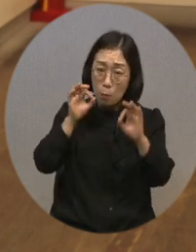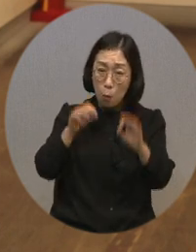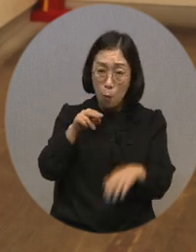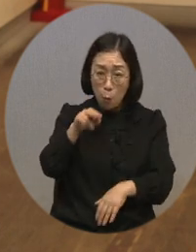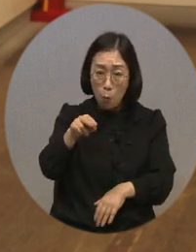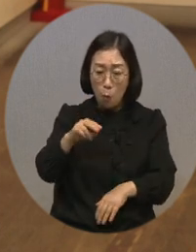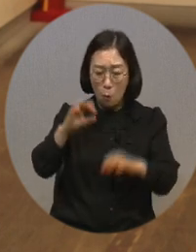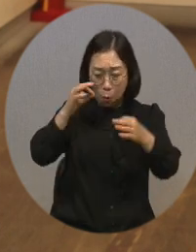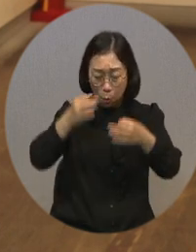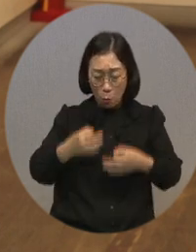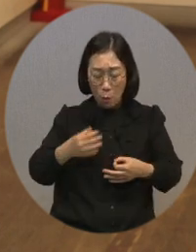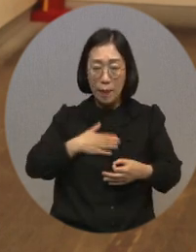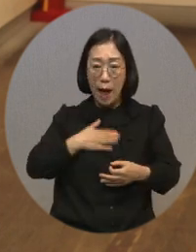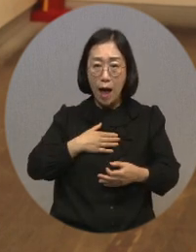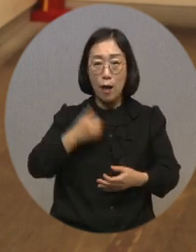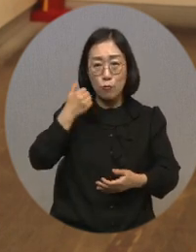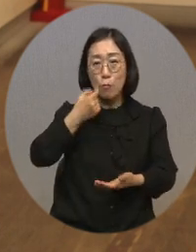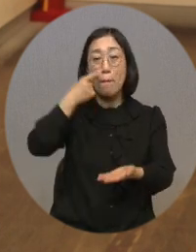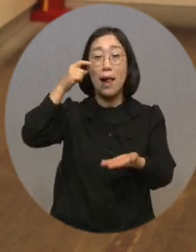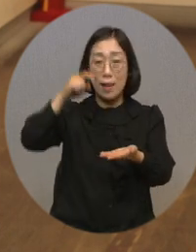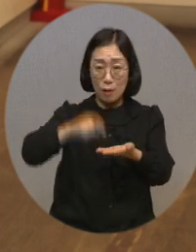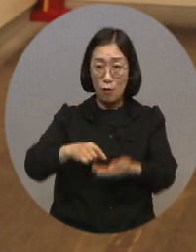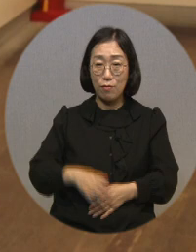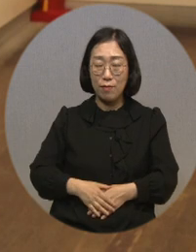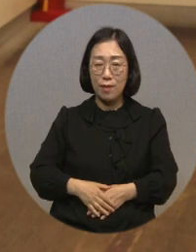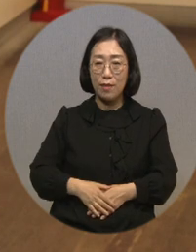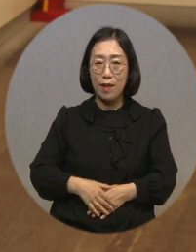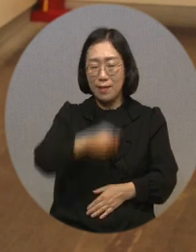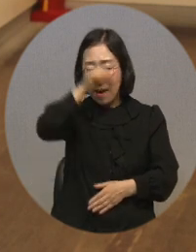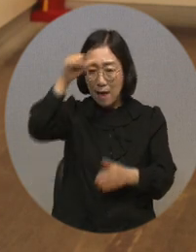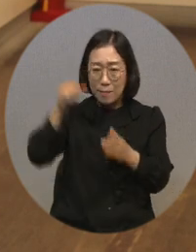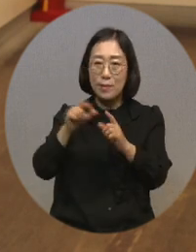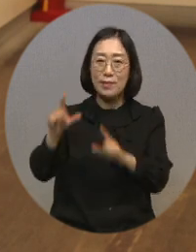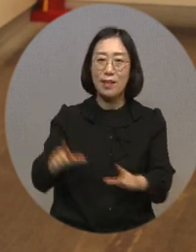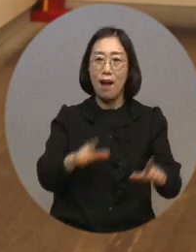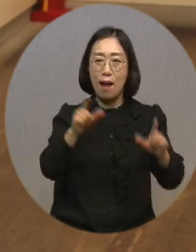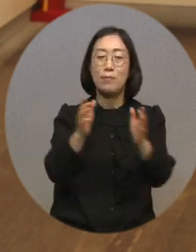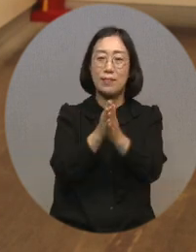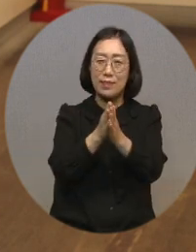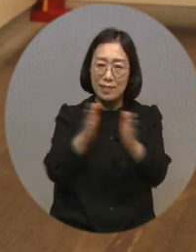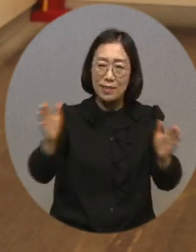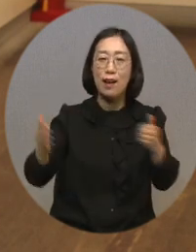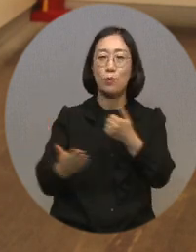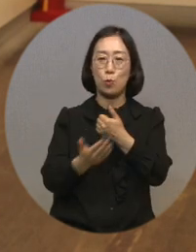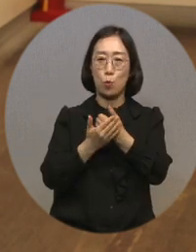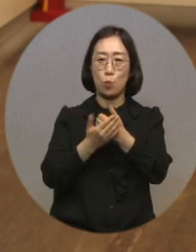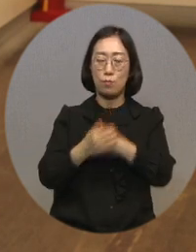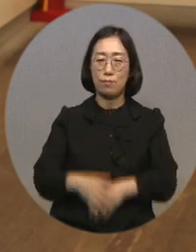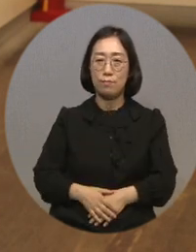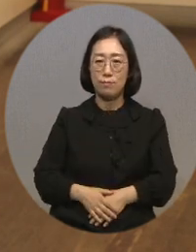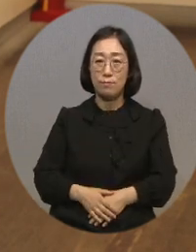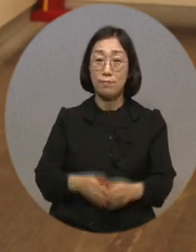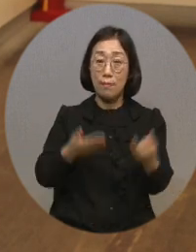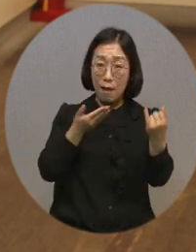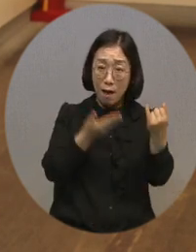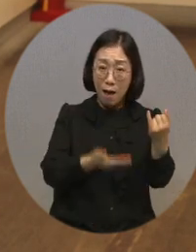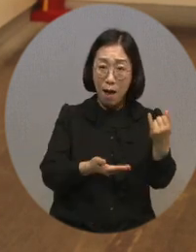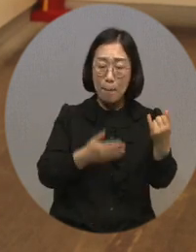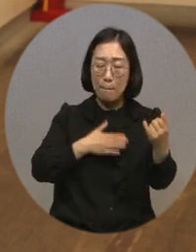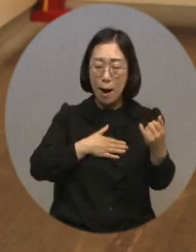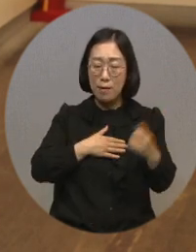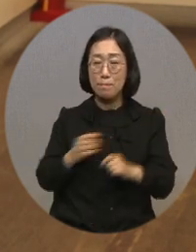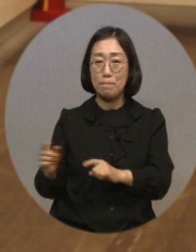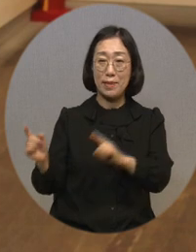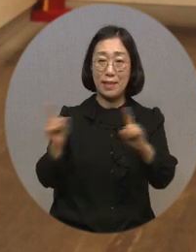자신을 되찾았을 뿐만 아니라 김아영 작가 인생 제2막을 열게 해주었습니다. 작가님에게 힐링과